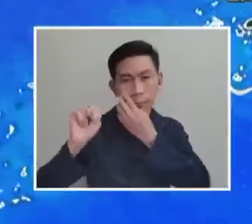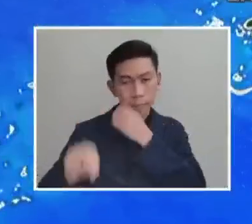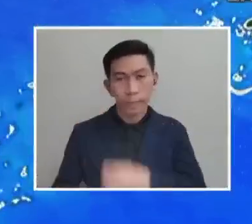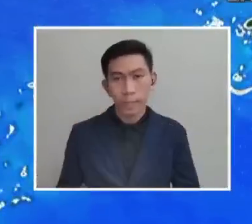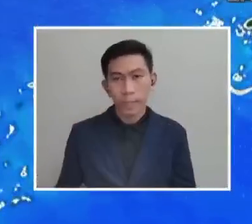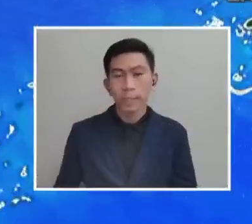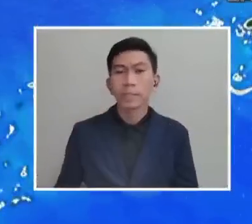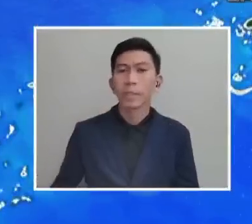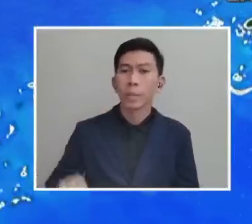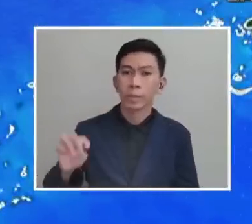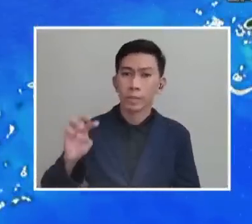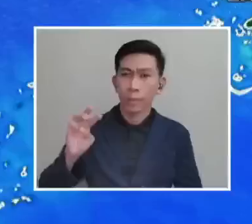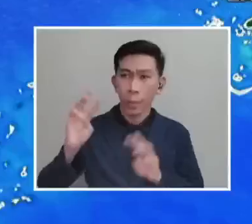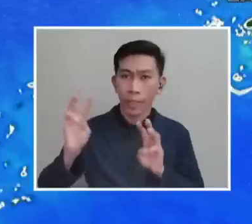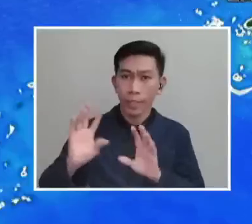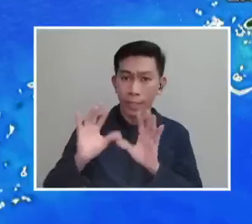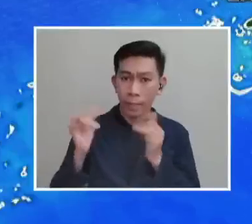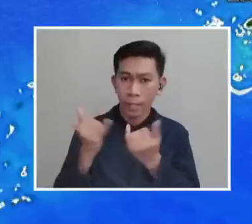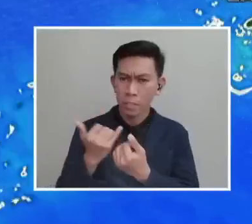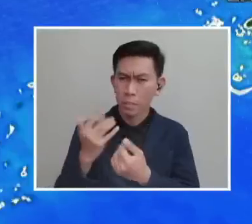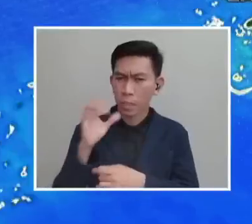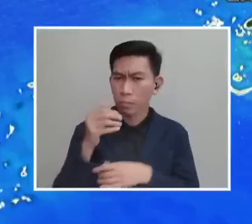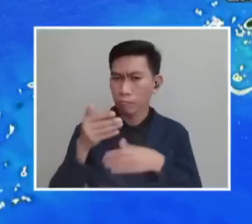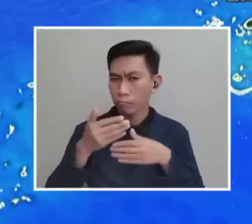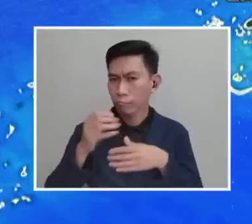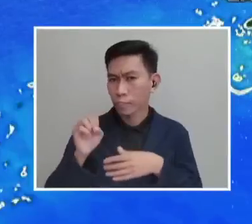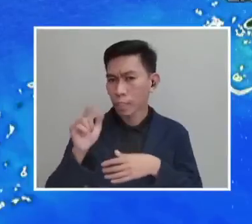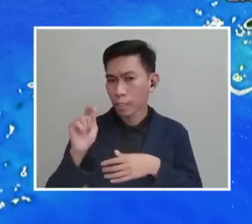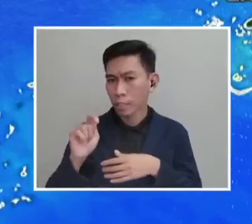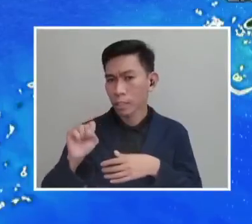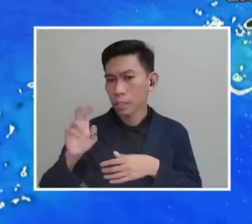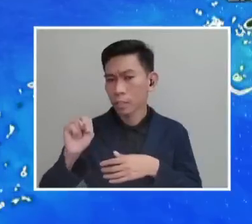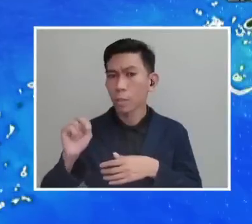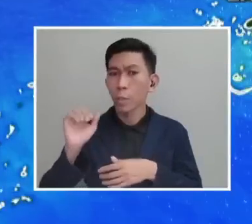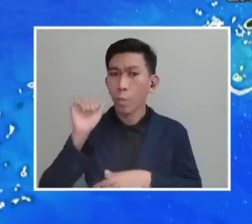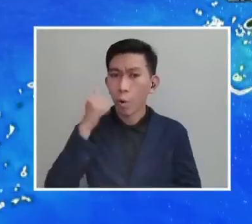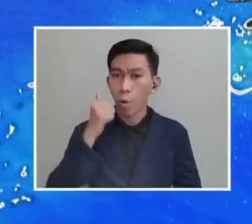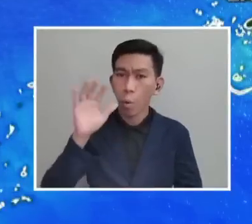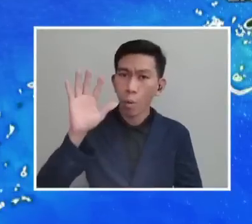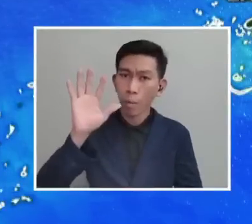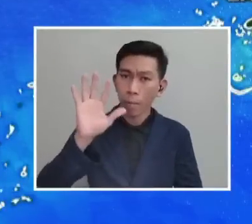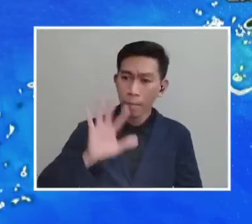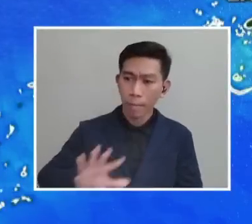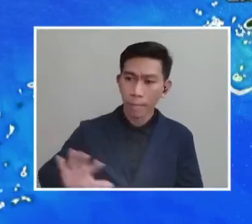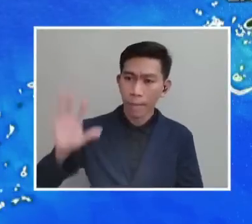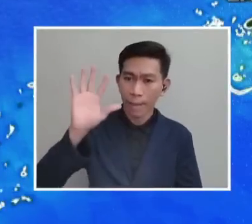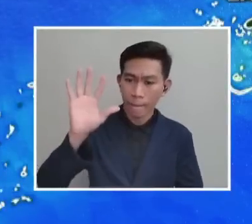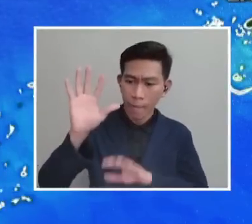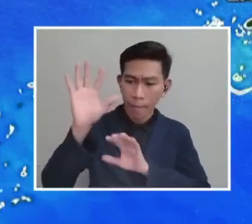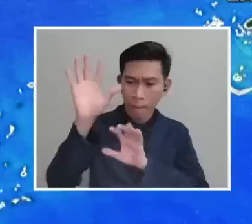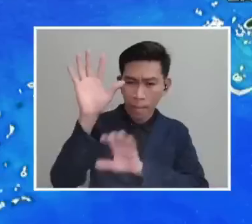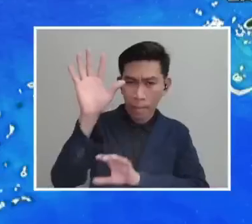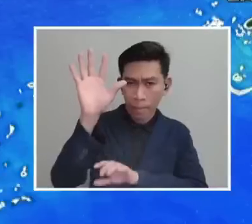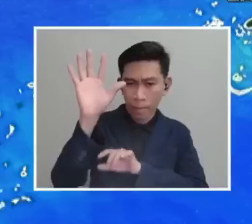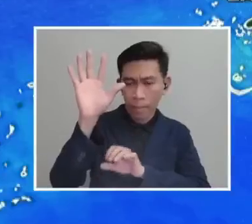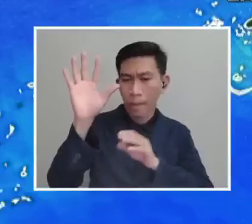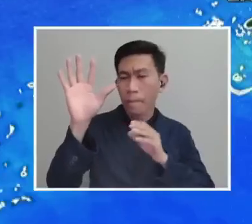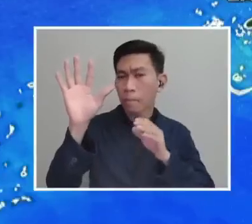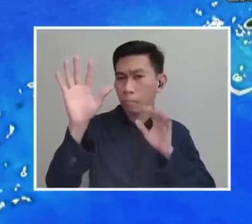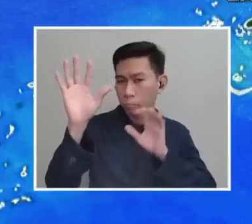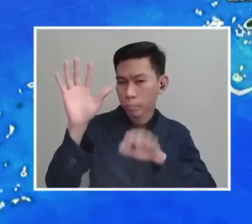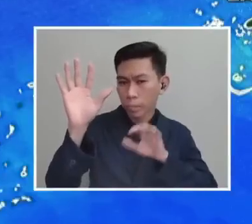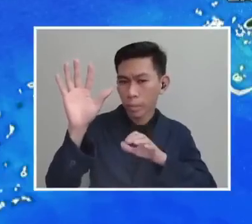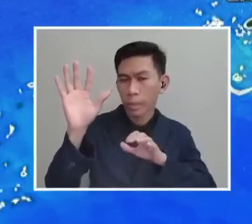Company para ngayong weekend sa Mindanao, mainit po hanggang tanghali bukas at hapon magsisimula mga pag-ulan sa ilang lugar sa Davao Region,